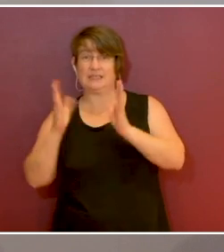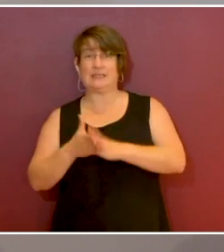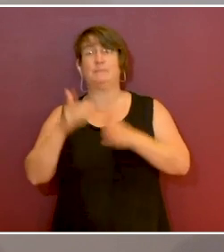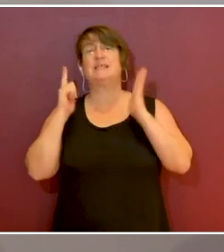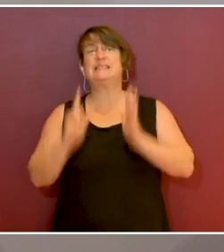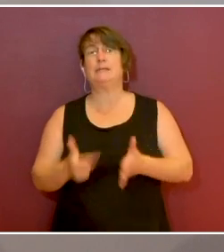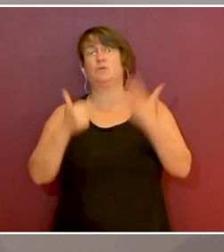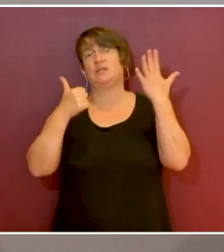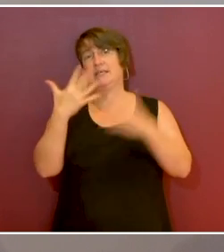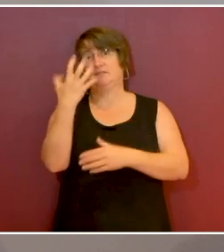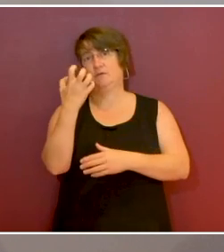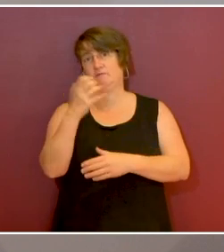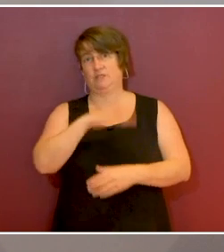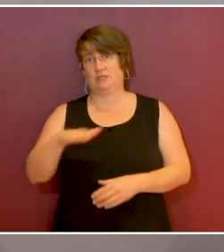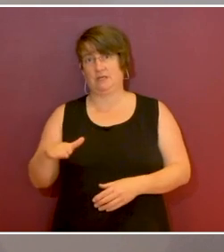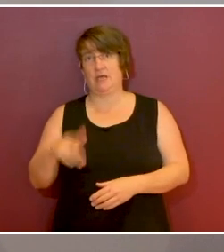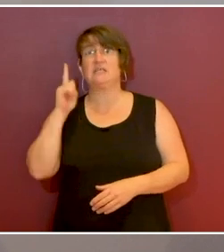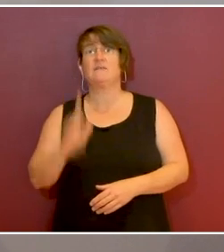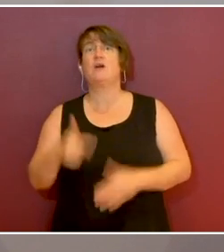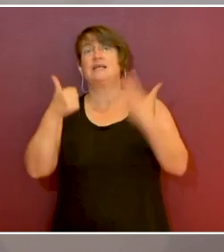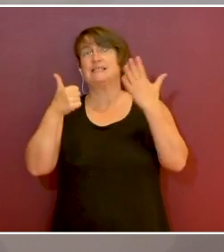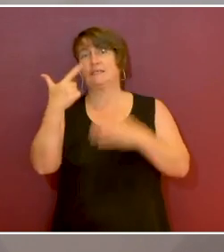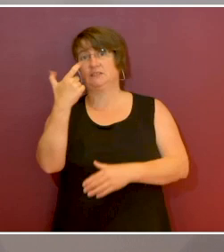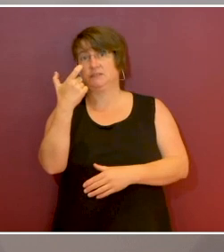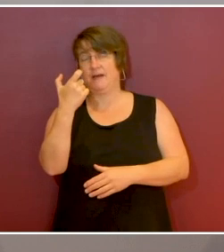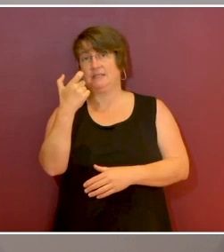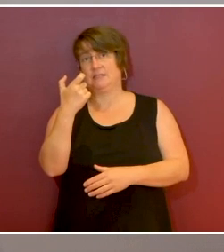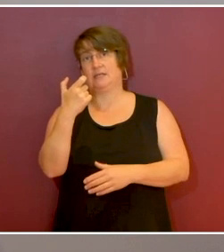756 Kinder und 226